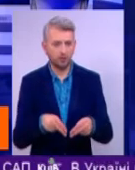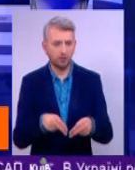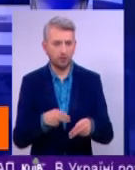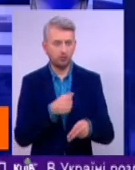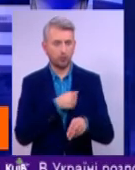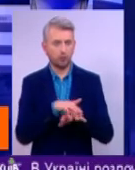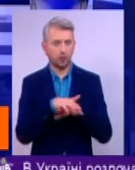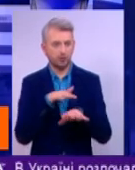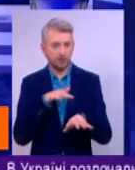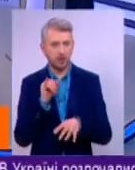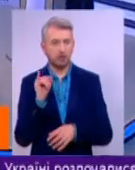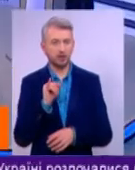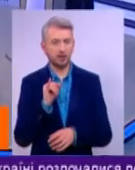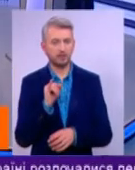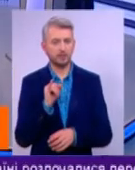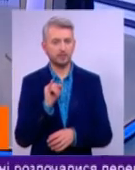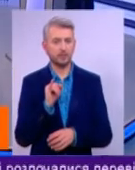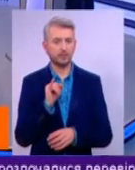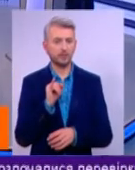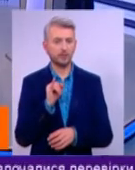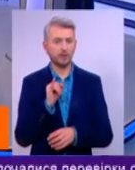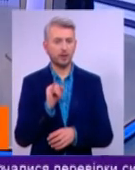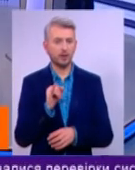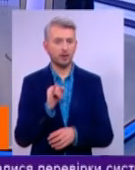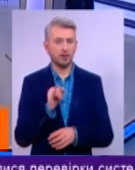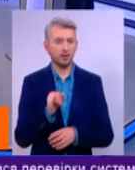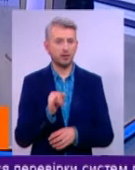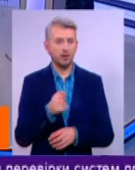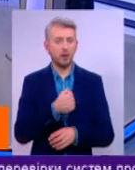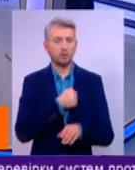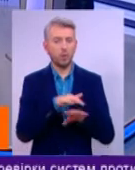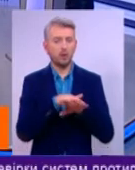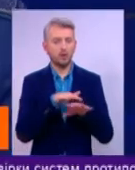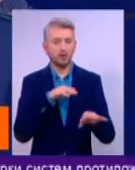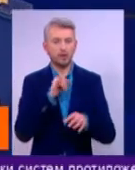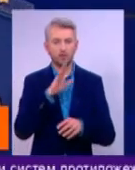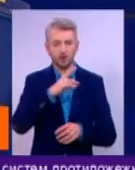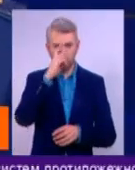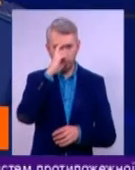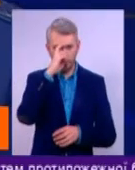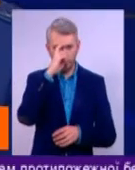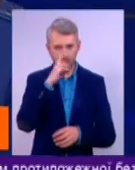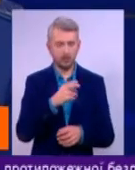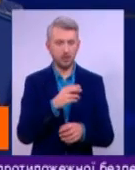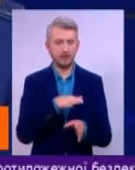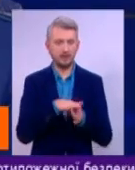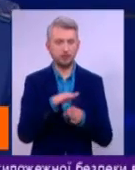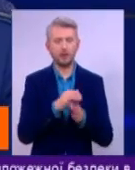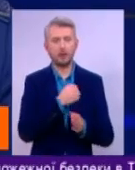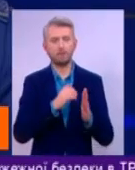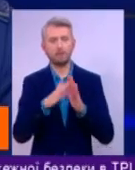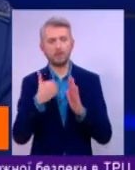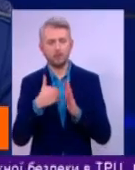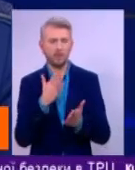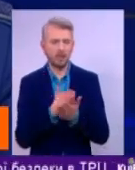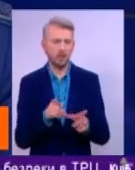Збройним силам, і ми, Збройні сили і в державі здійснюється призов, ну, є